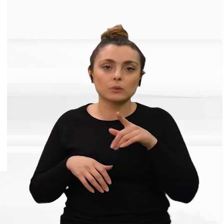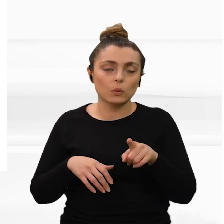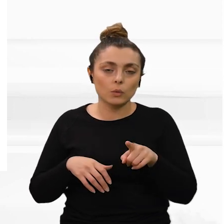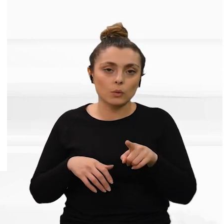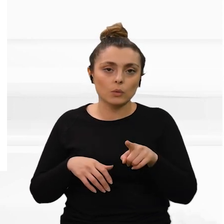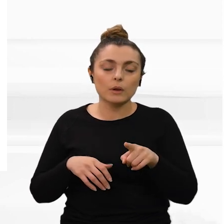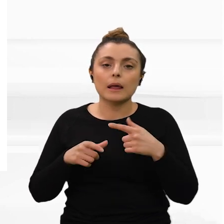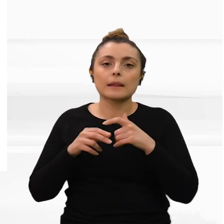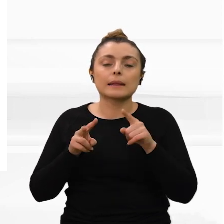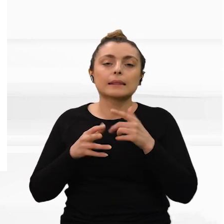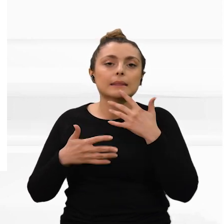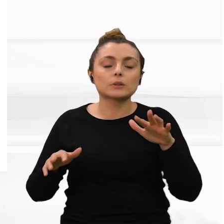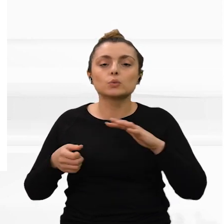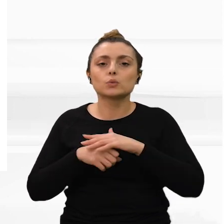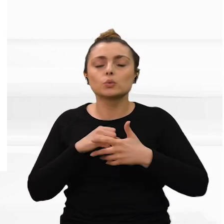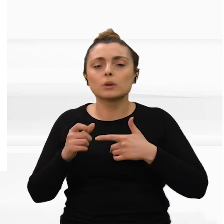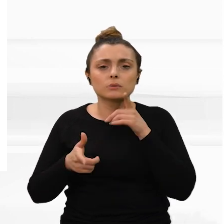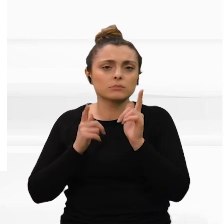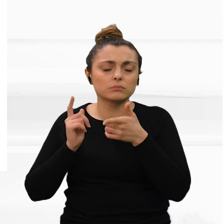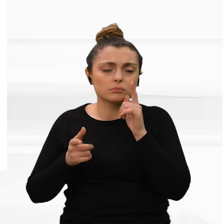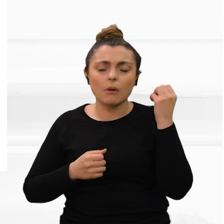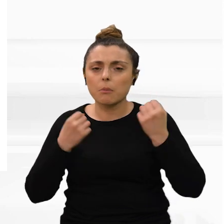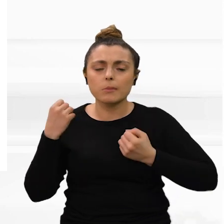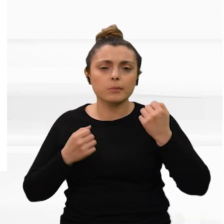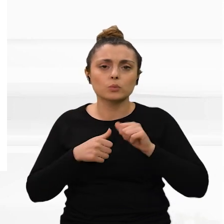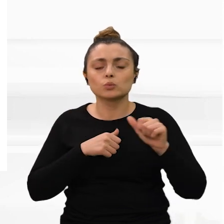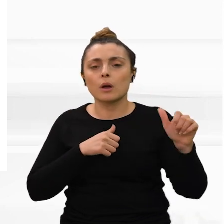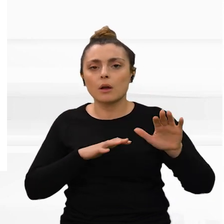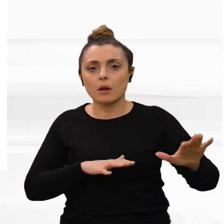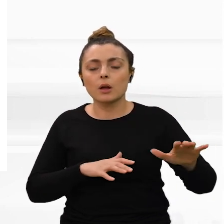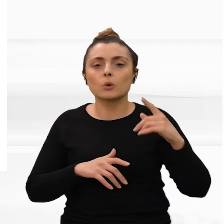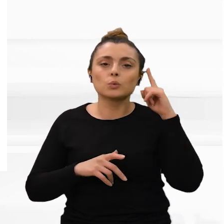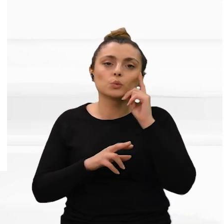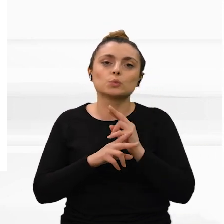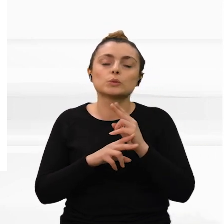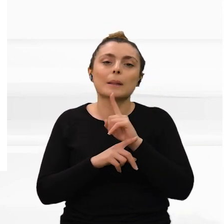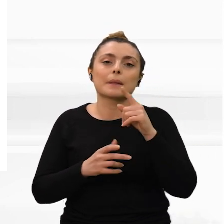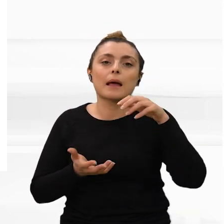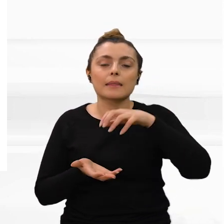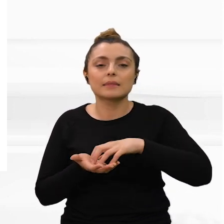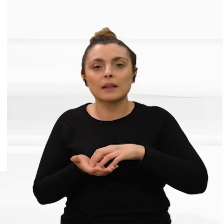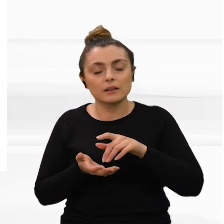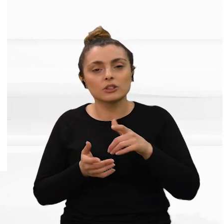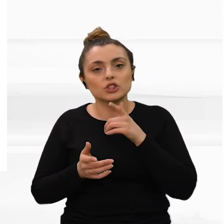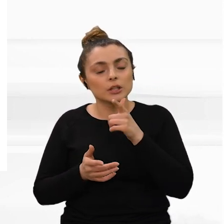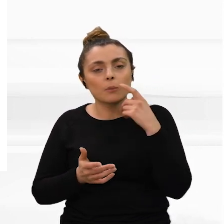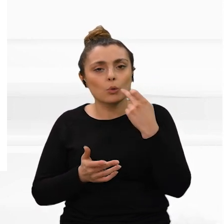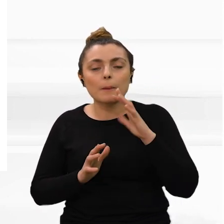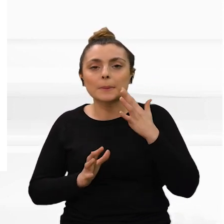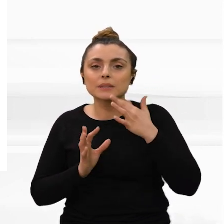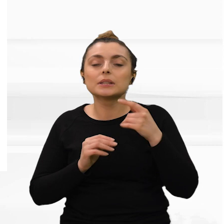bakalım Engin denizlerde dünyanın gürültüsünden patırtı sından uzak Düşsel bir adanın şiiri ile